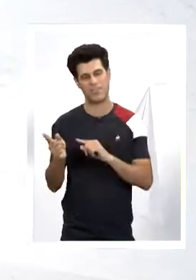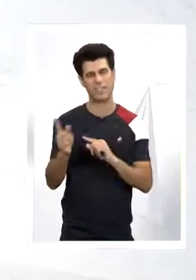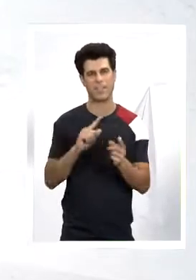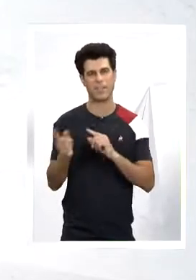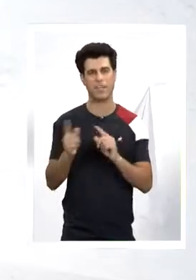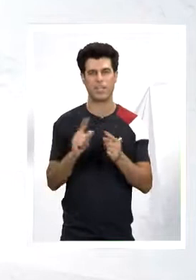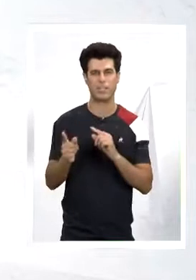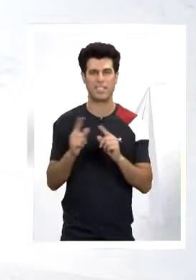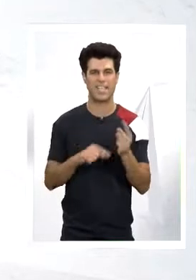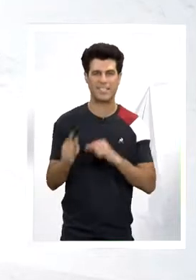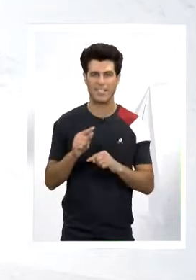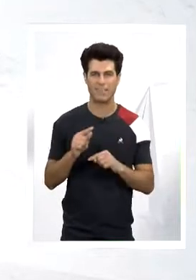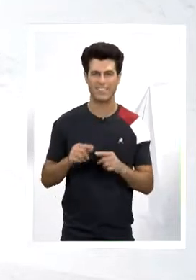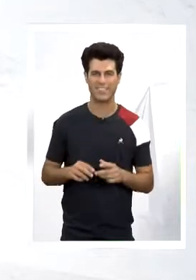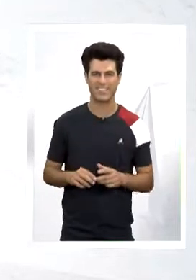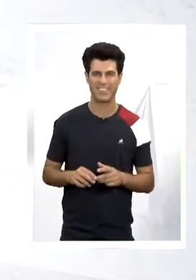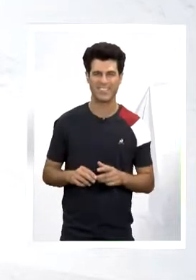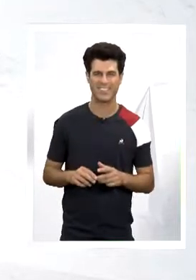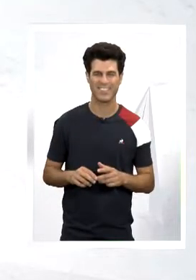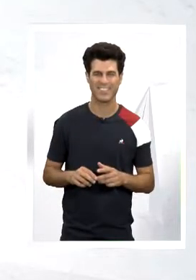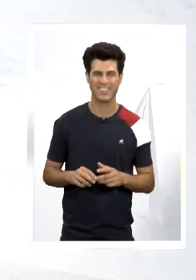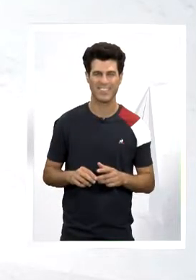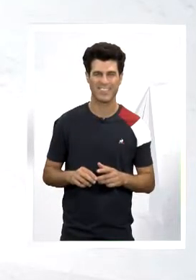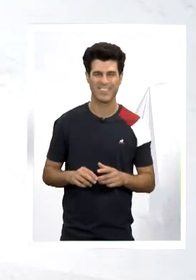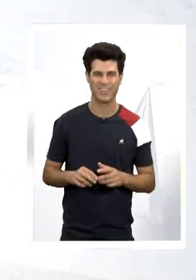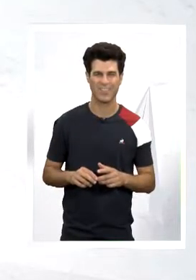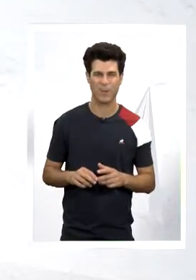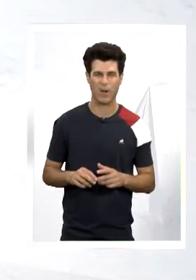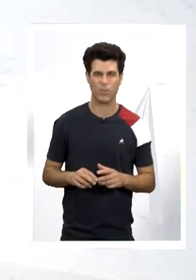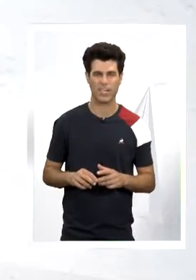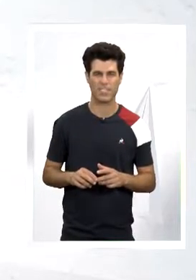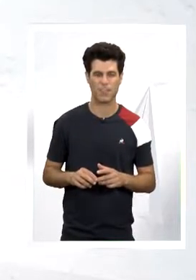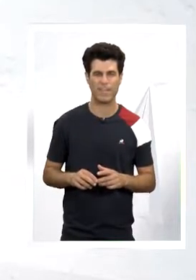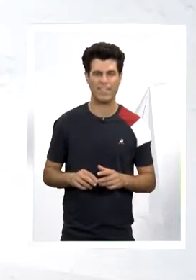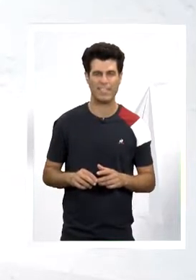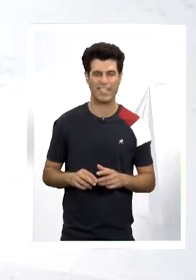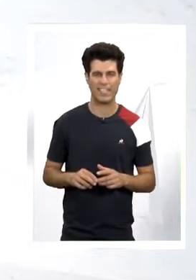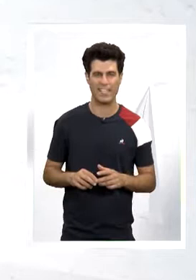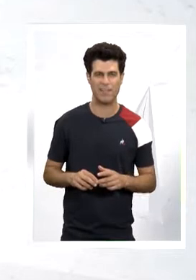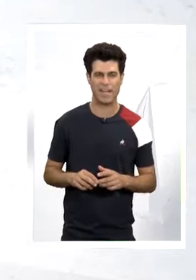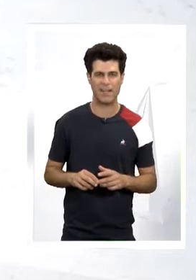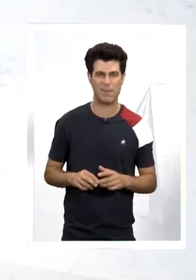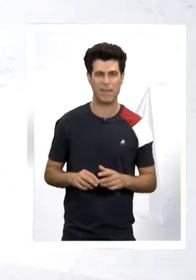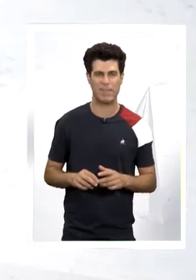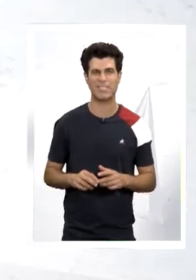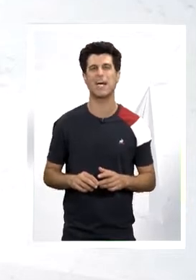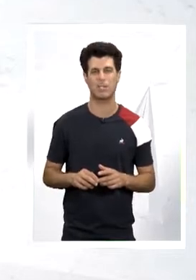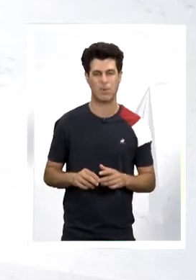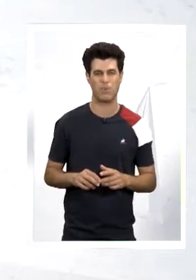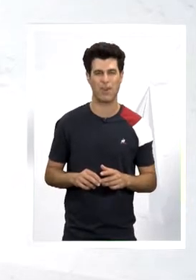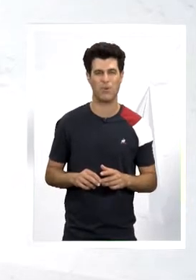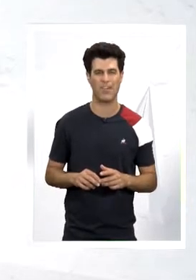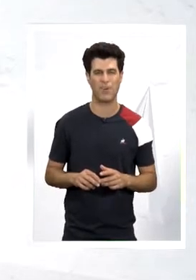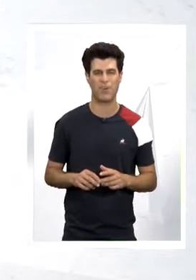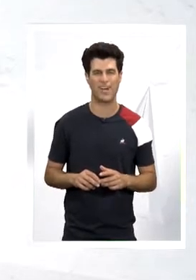וסבא וסבתא צריכים לנחש מה ציירתם? כן. וואו, שיר, תספרי לי, אבל תגלי לי מה, מה, מה ציירת